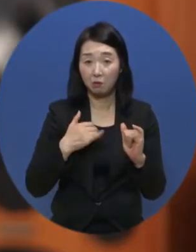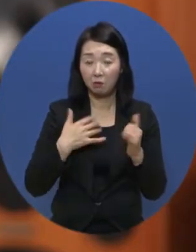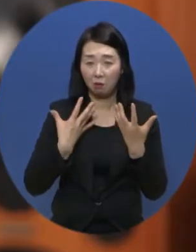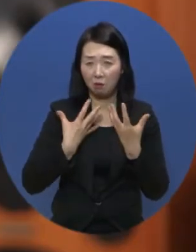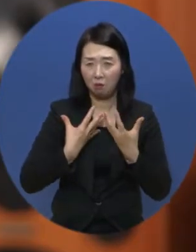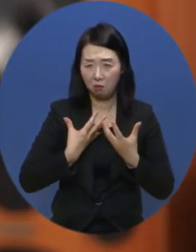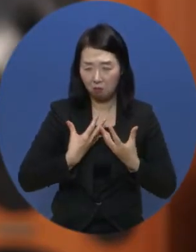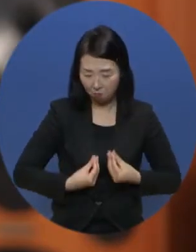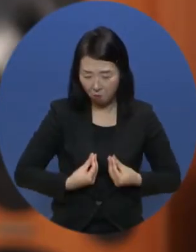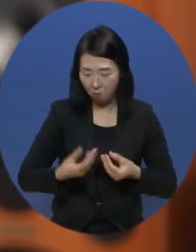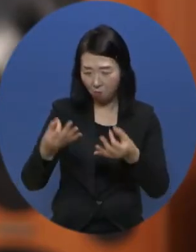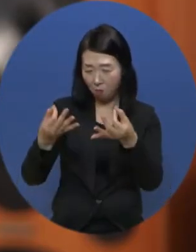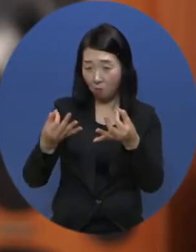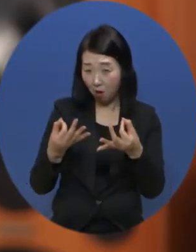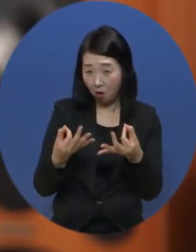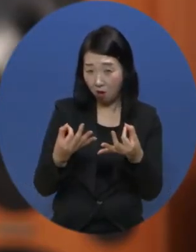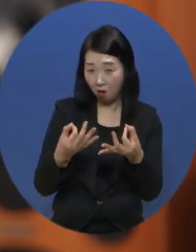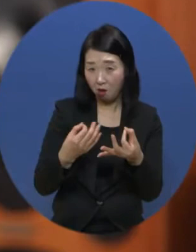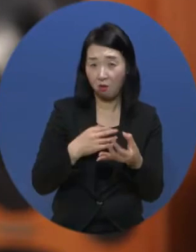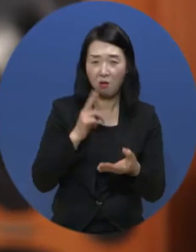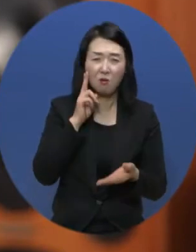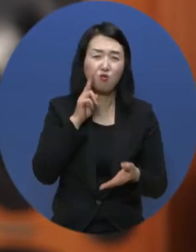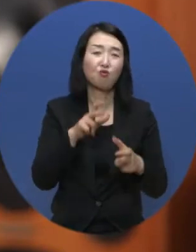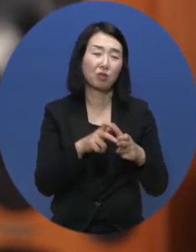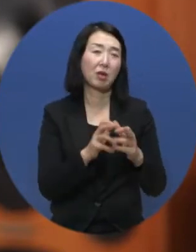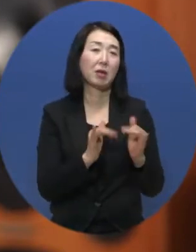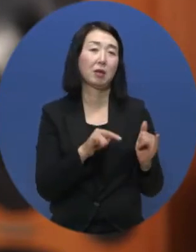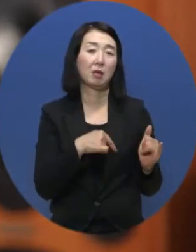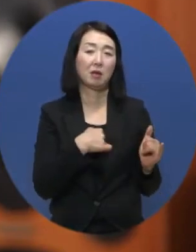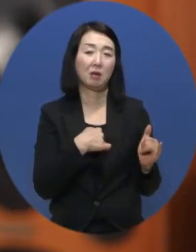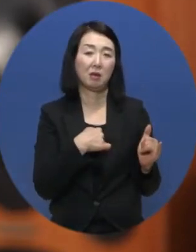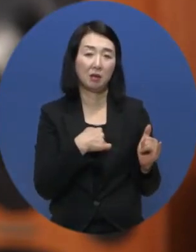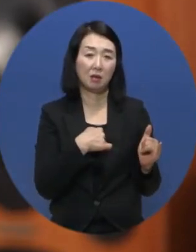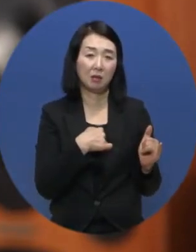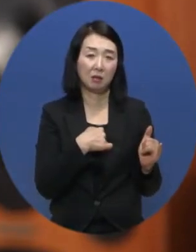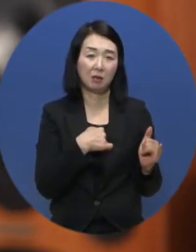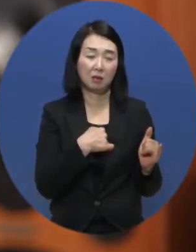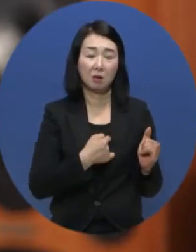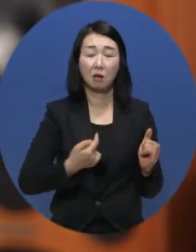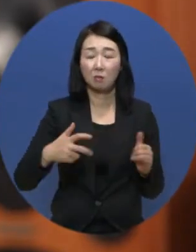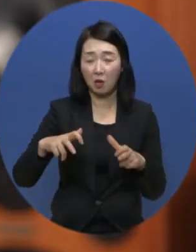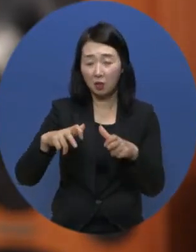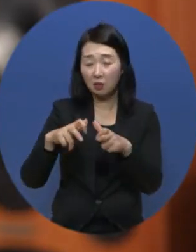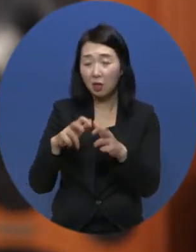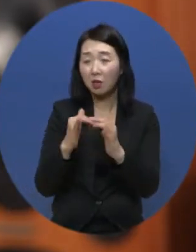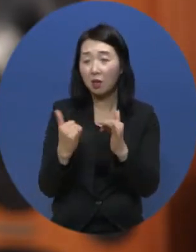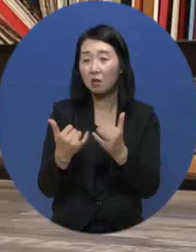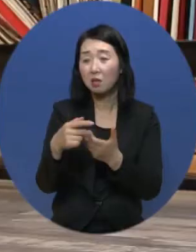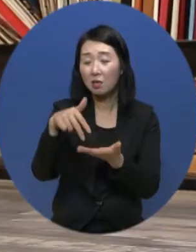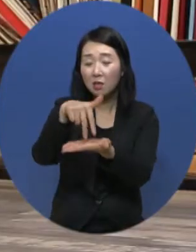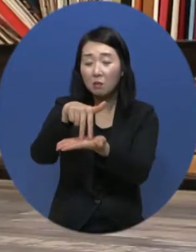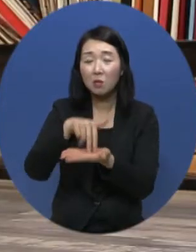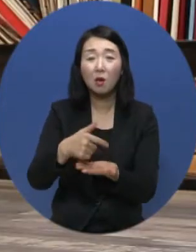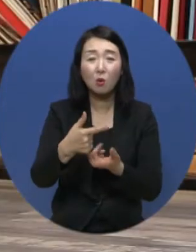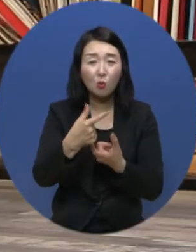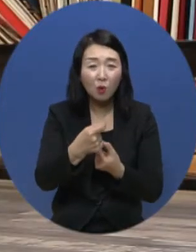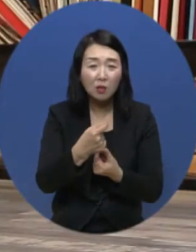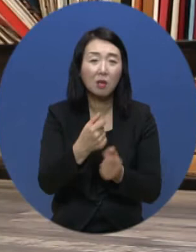중증 장애인인 제 얘기가 뭐 같은 장애인들 입장에서는 조그만 희망이 될 수도 있고